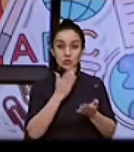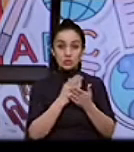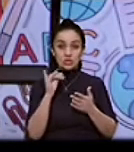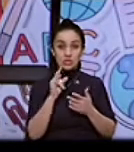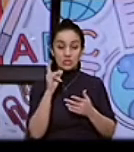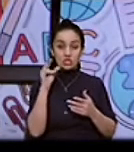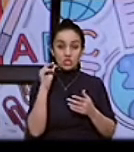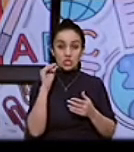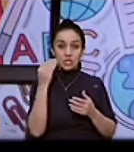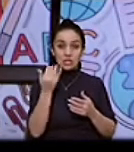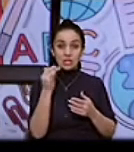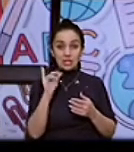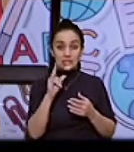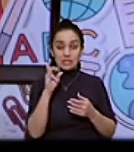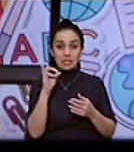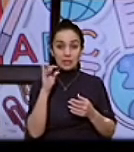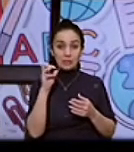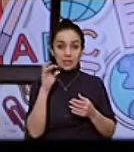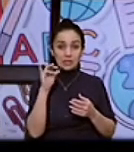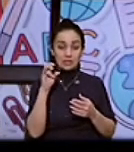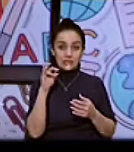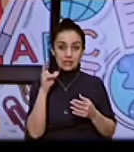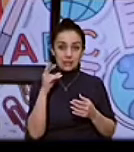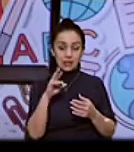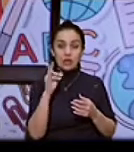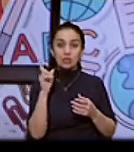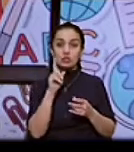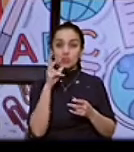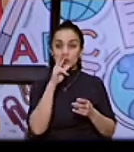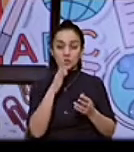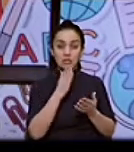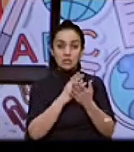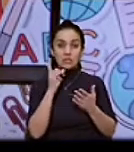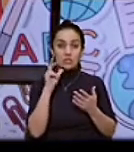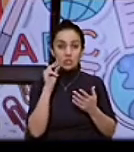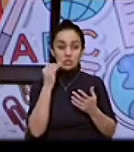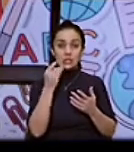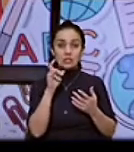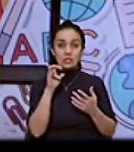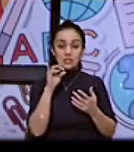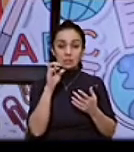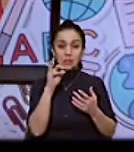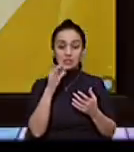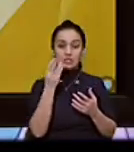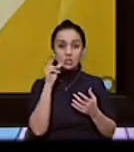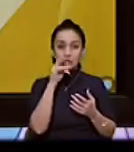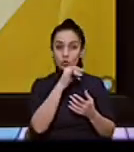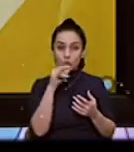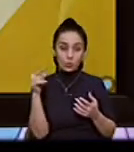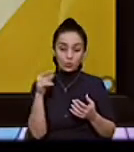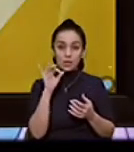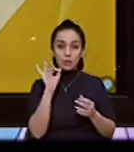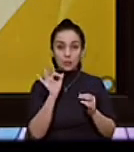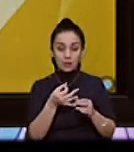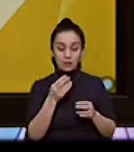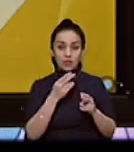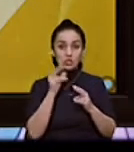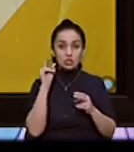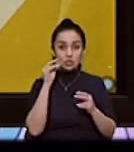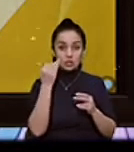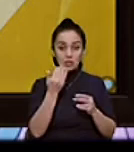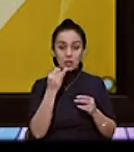Дробь состоит из числителя и знаменателя. Что показывают числитель и знаменатель дроби?